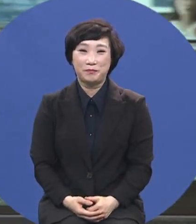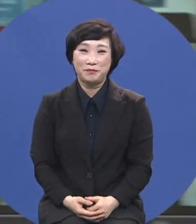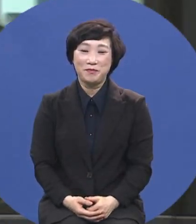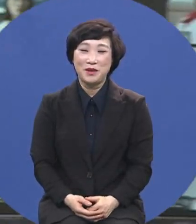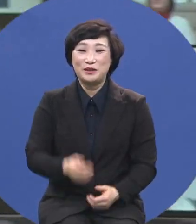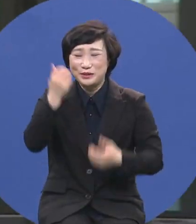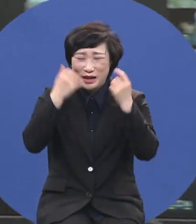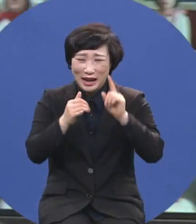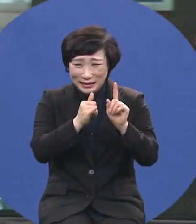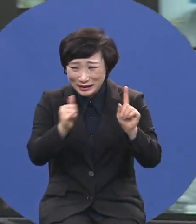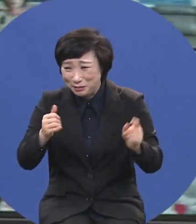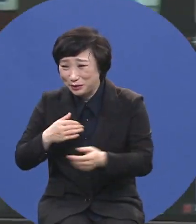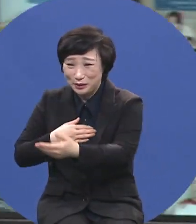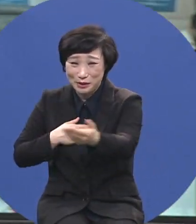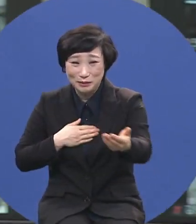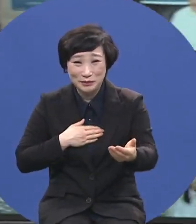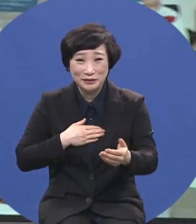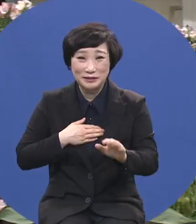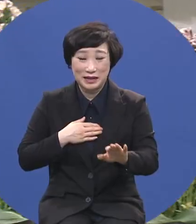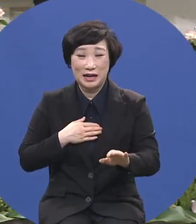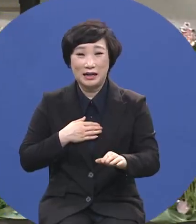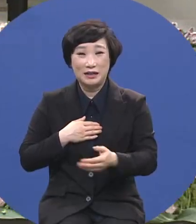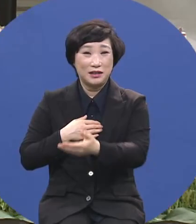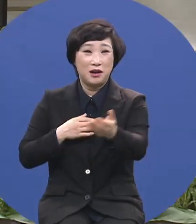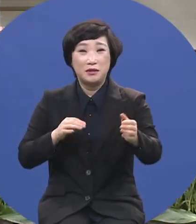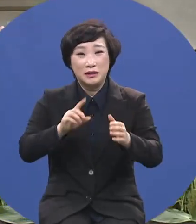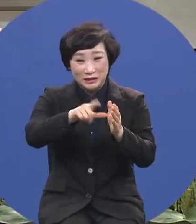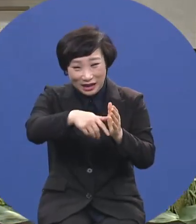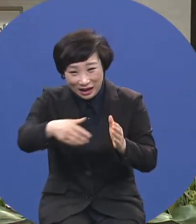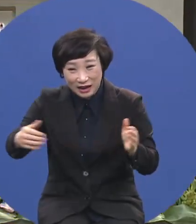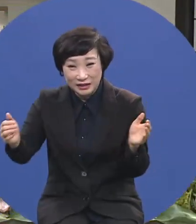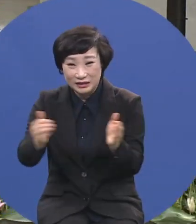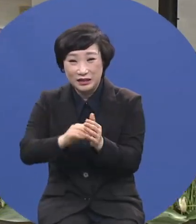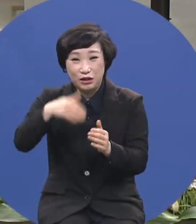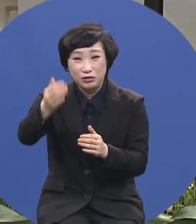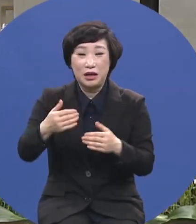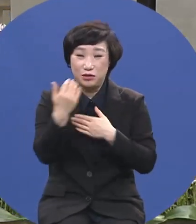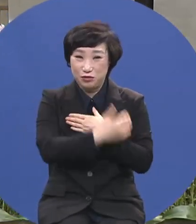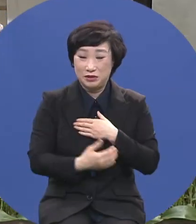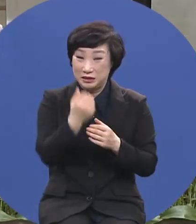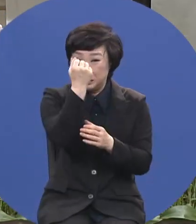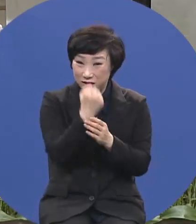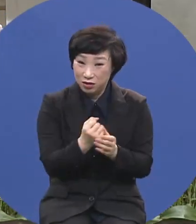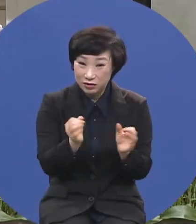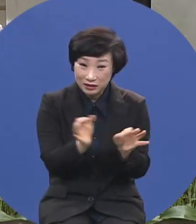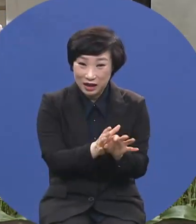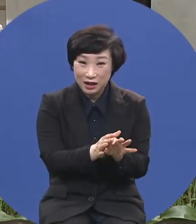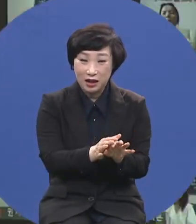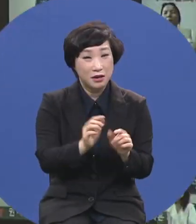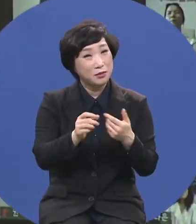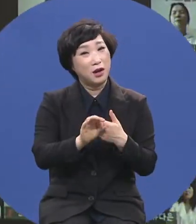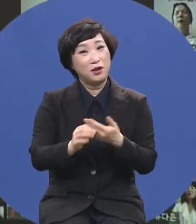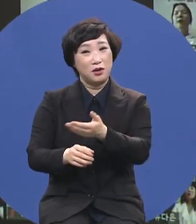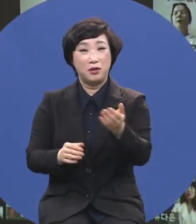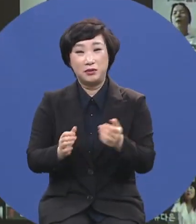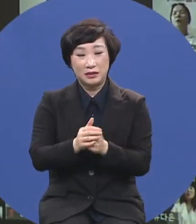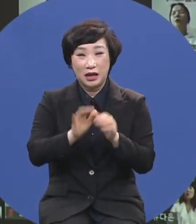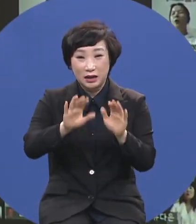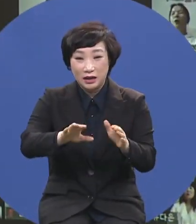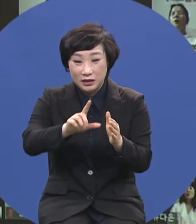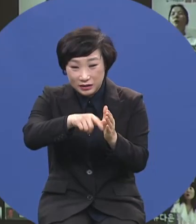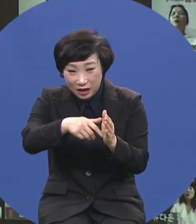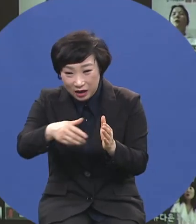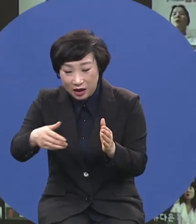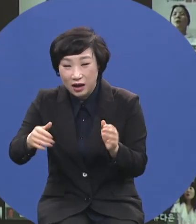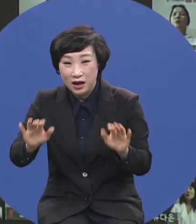한 사람도 여러분 이 시대가 끝난 다음에 육신이 썩어 없어지든지 아니면 이 시대를